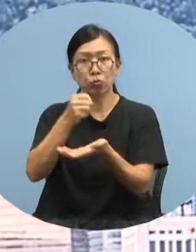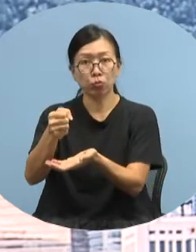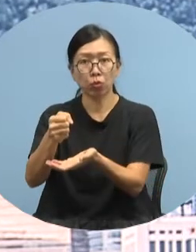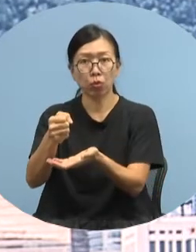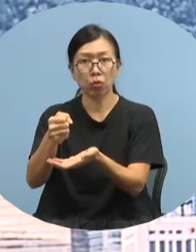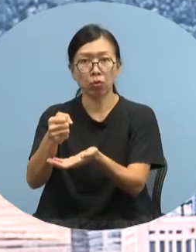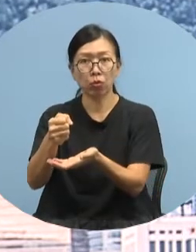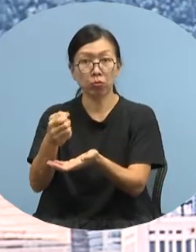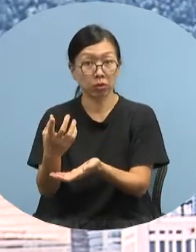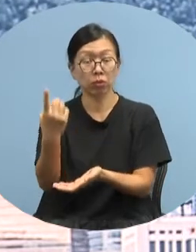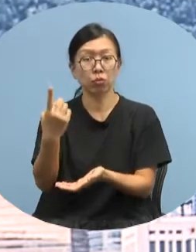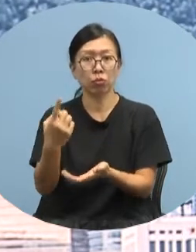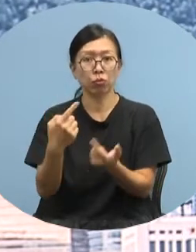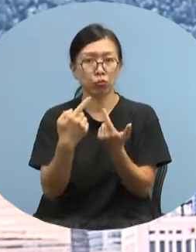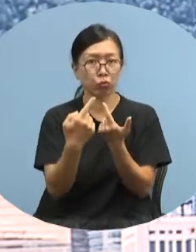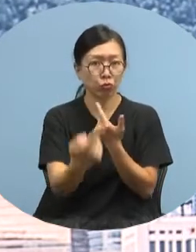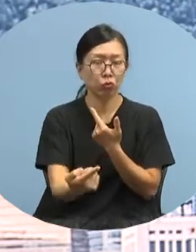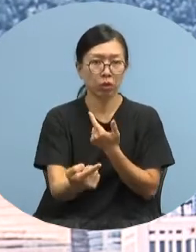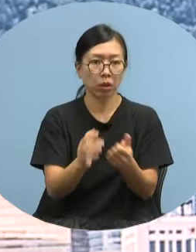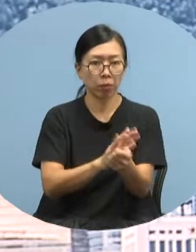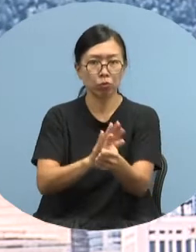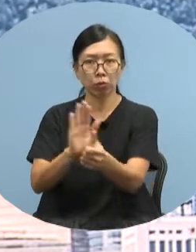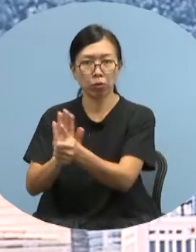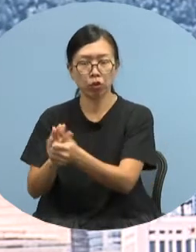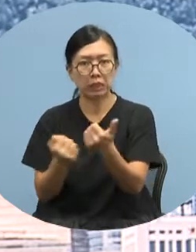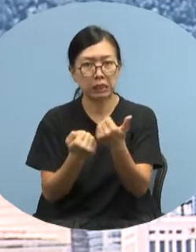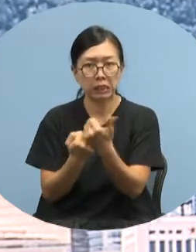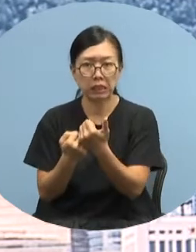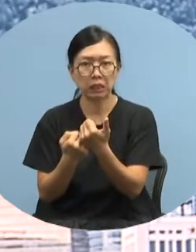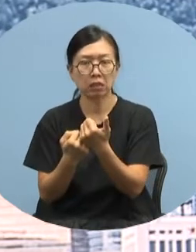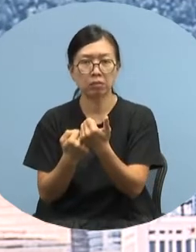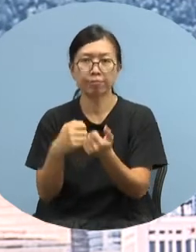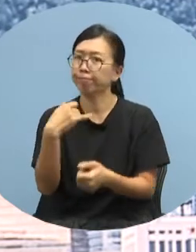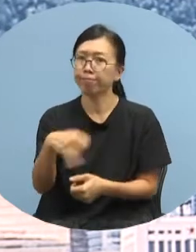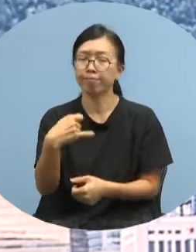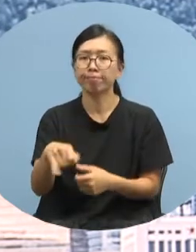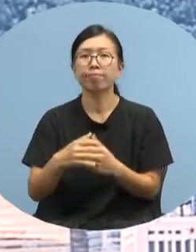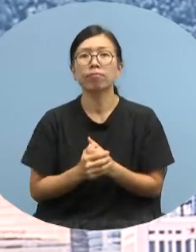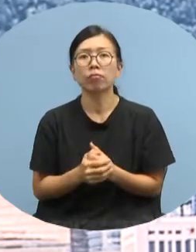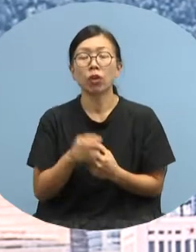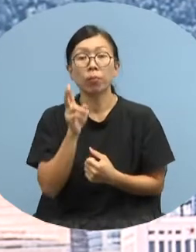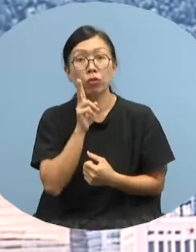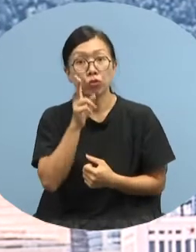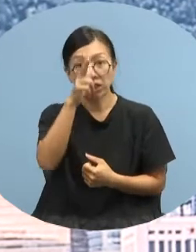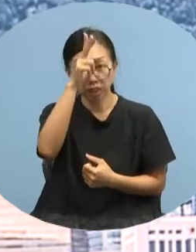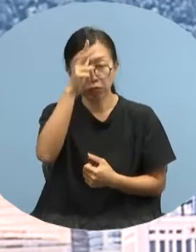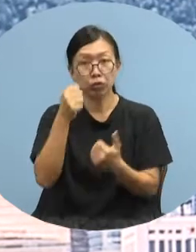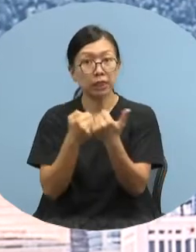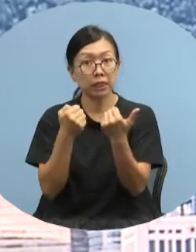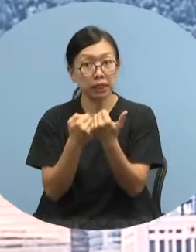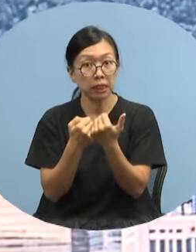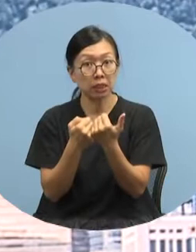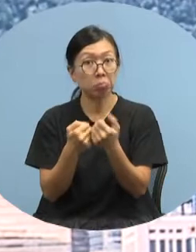來講呢是維持每一個行業的生存，反而就是說在政府的協助的同